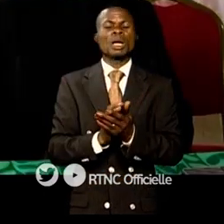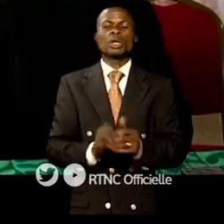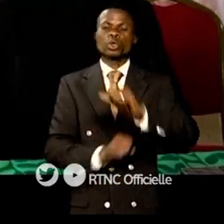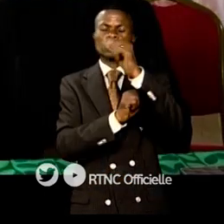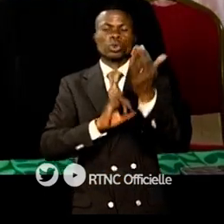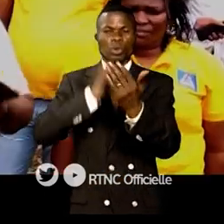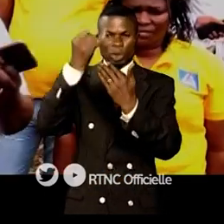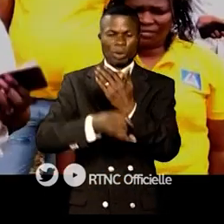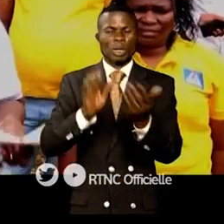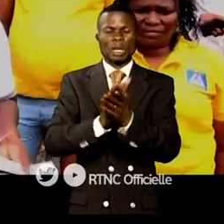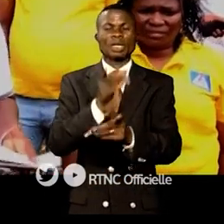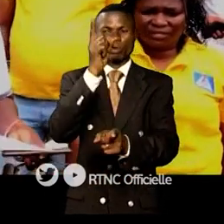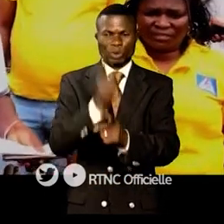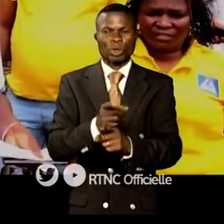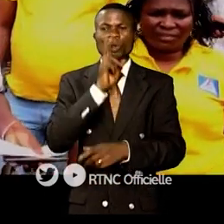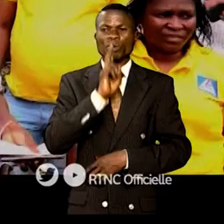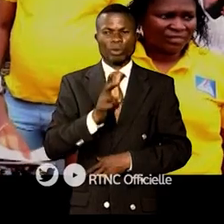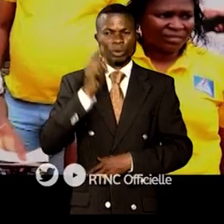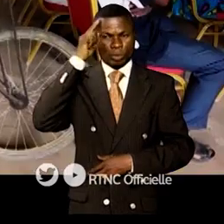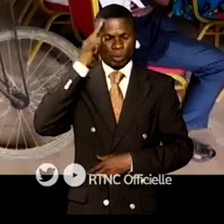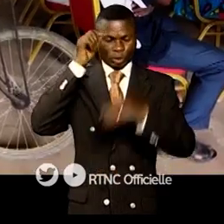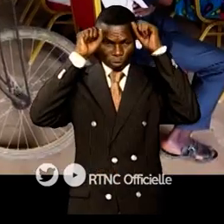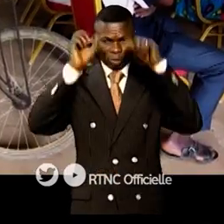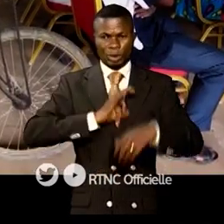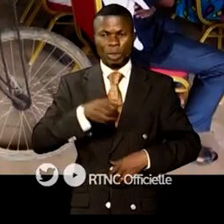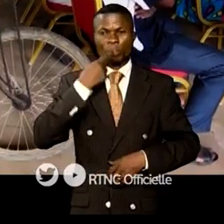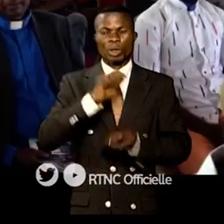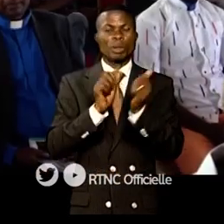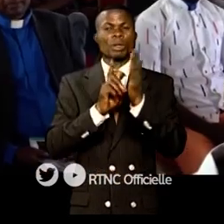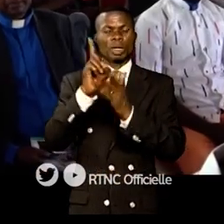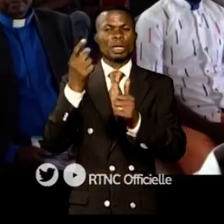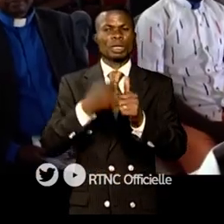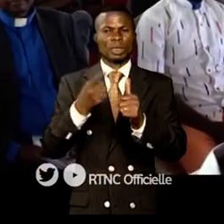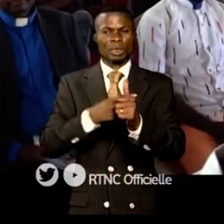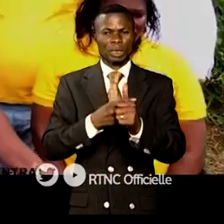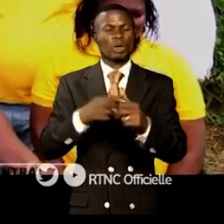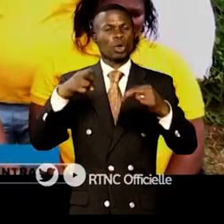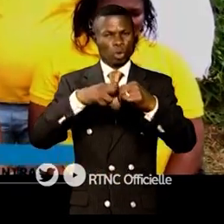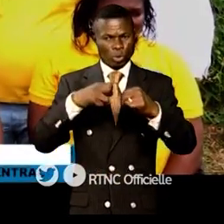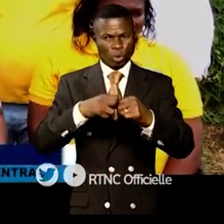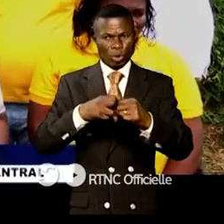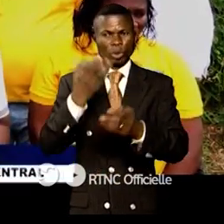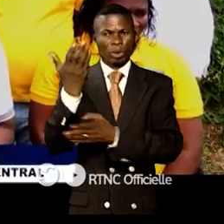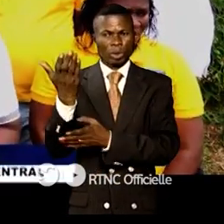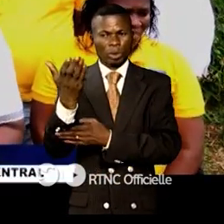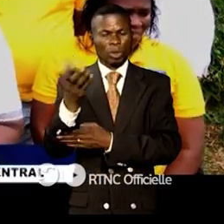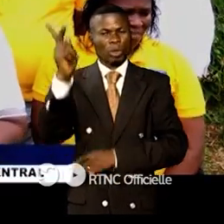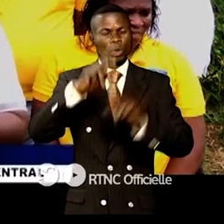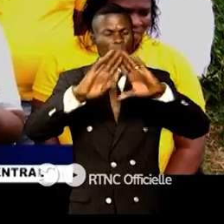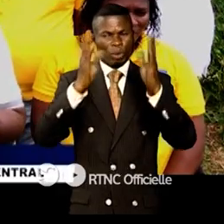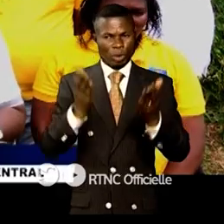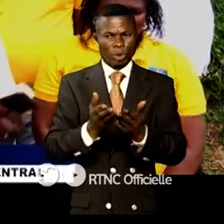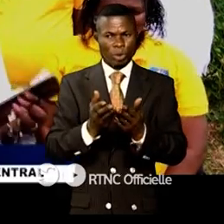son aboutissement certain. Dans les soucis du président de la République, quand on parle de développement, il faut d'abord l'électricité. Je demande seulement à la population